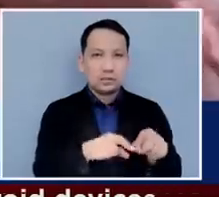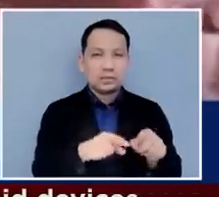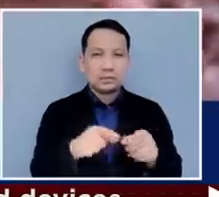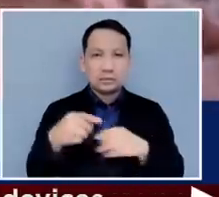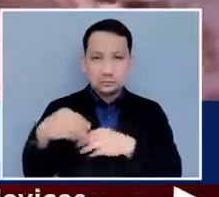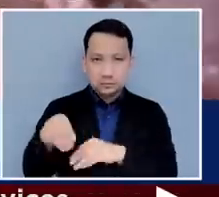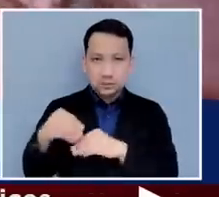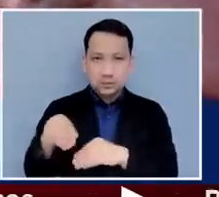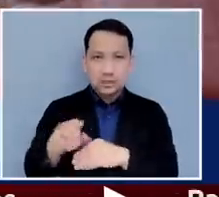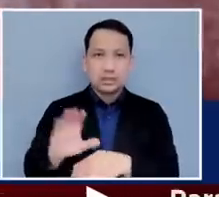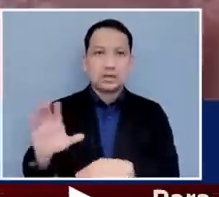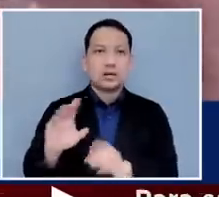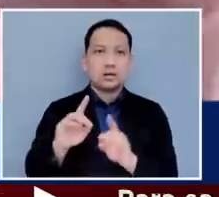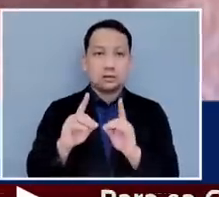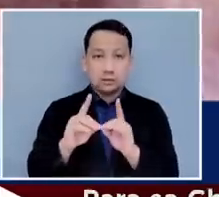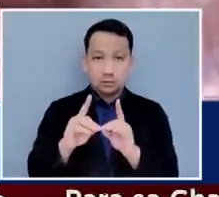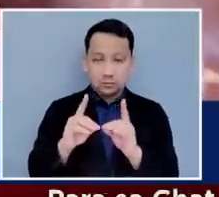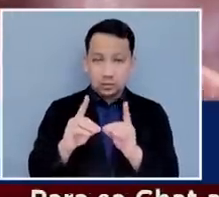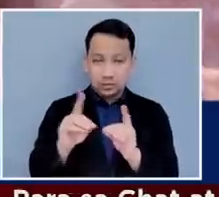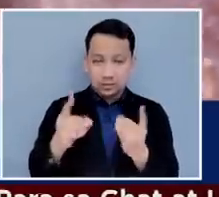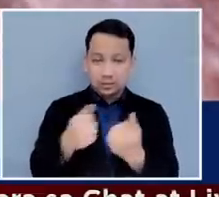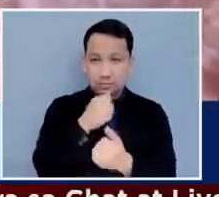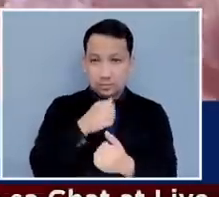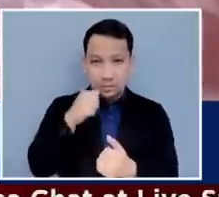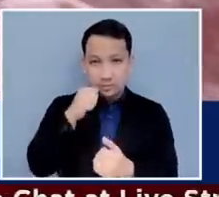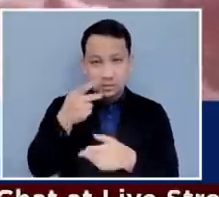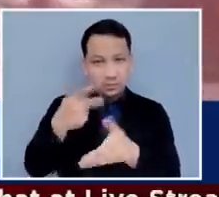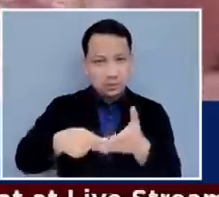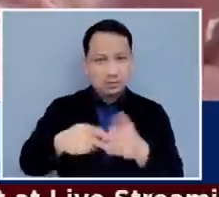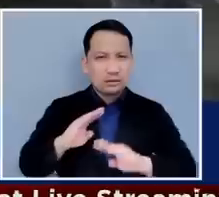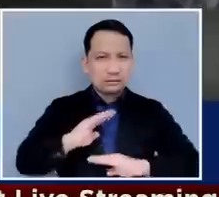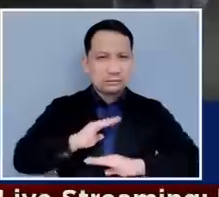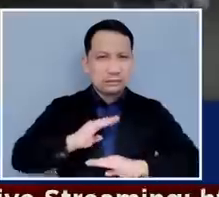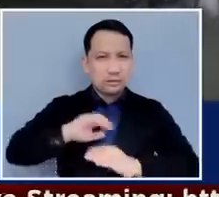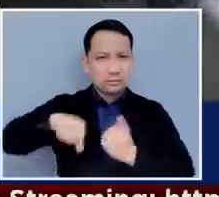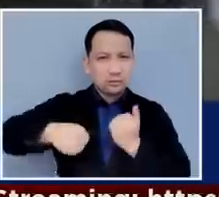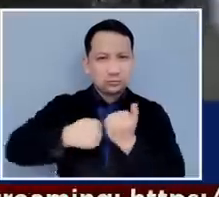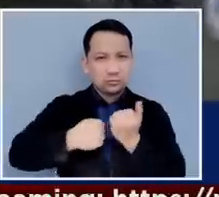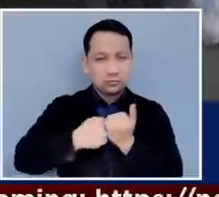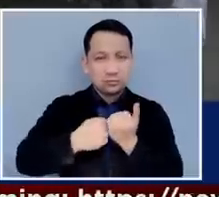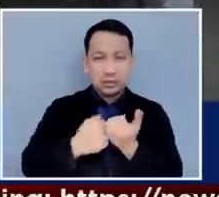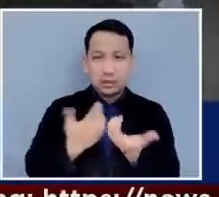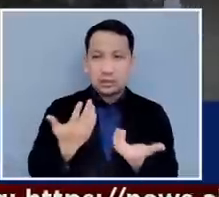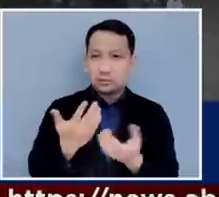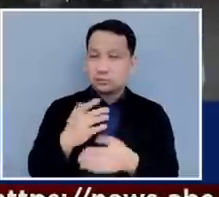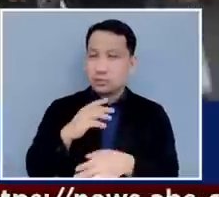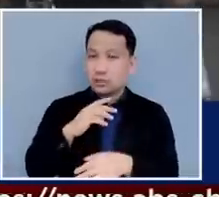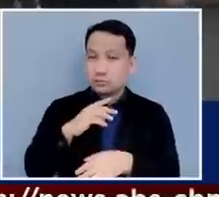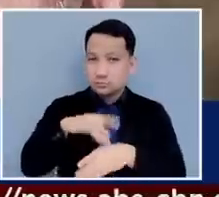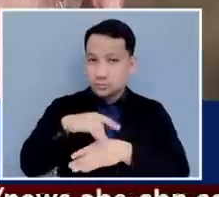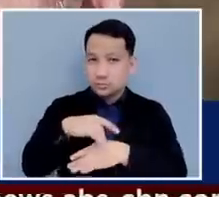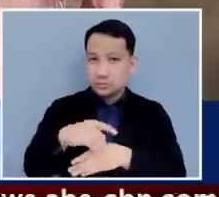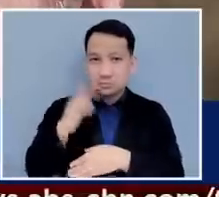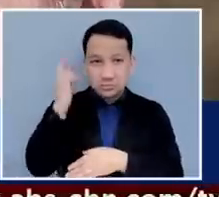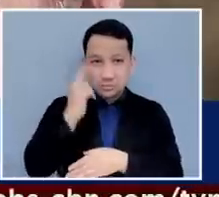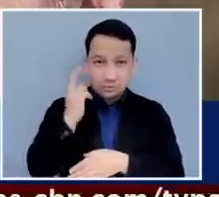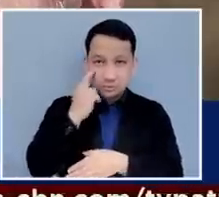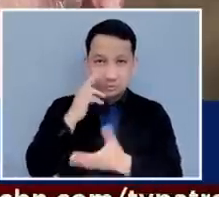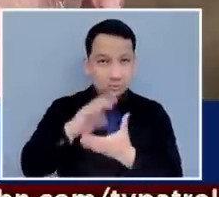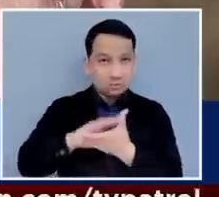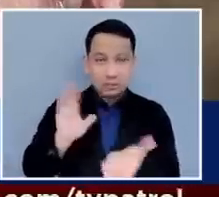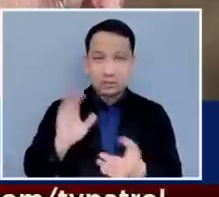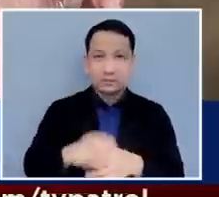naman ng DA sa price and volume watch kung may sapat na supply ng karne at kung ito ang dahilan ng pagsipa ng presyo.